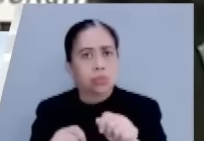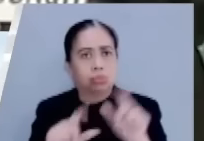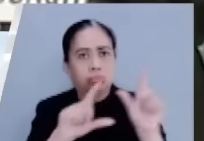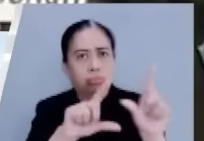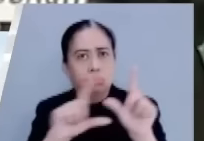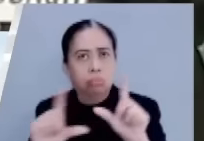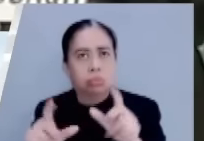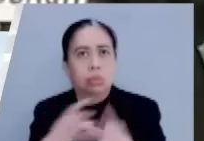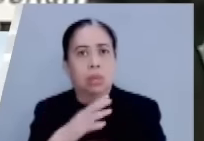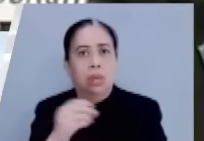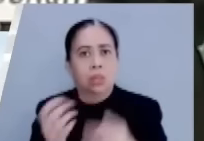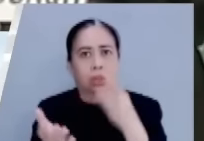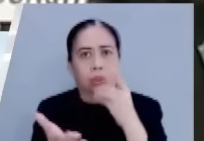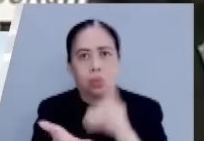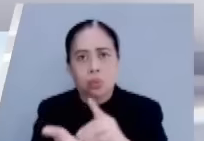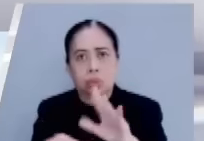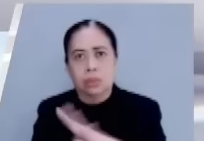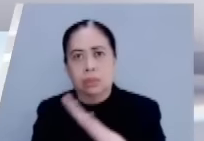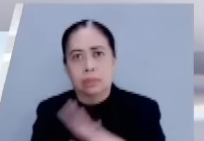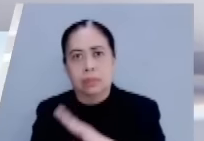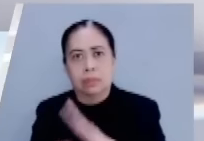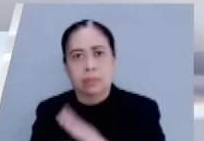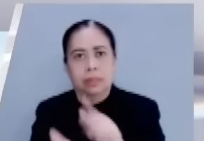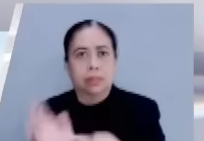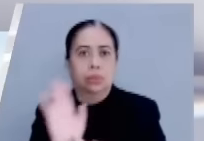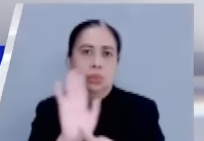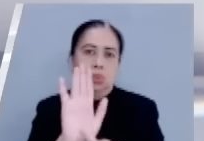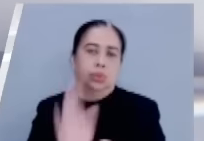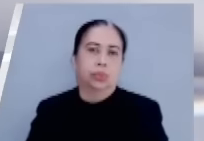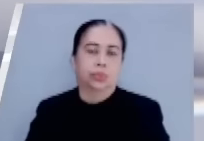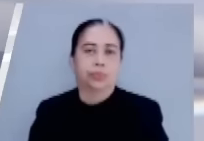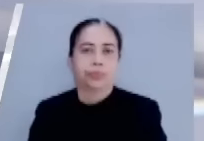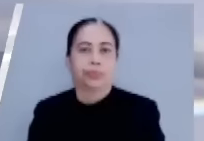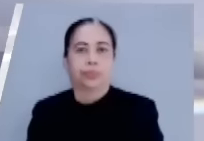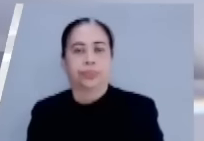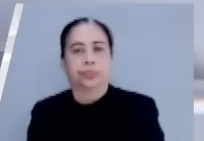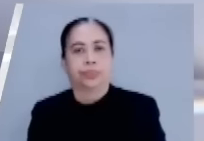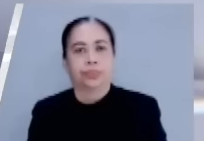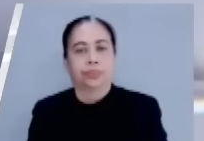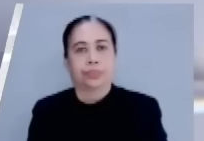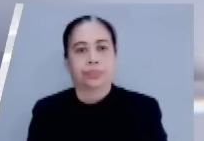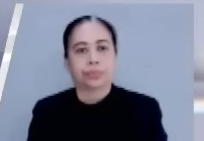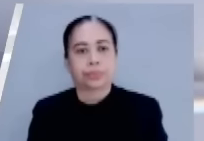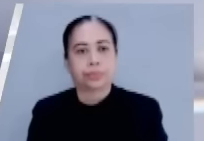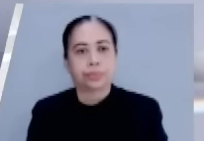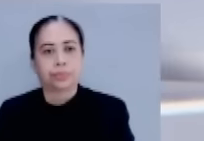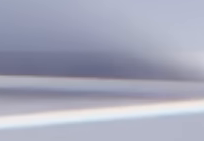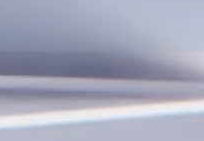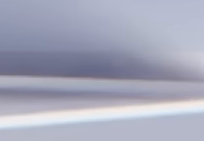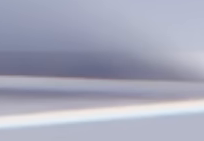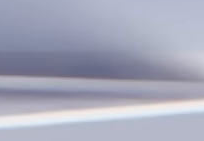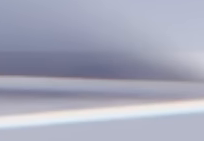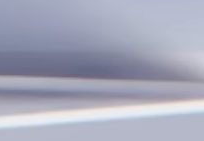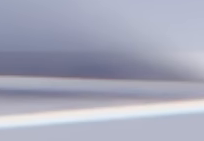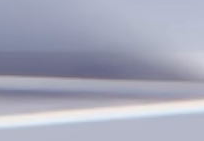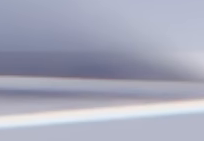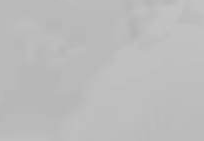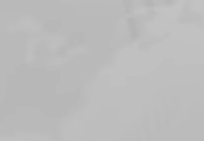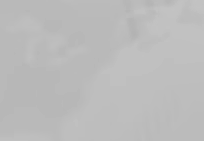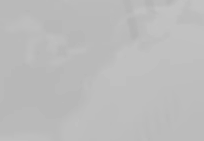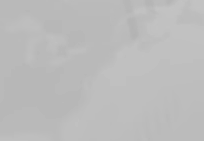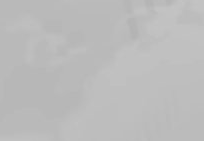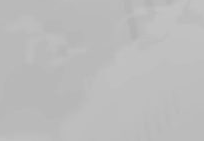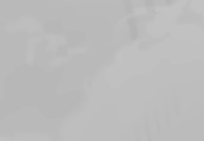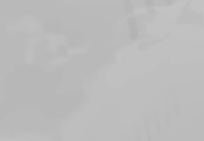mga documents na pinakita. Para sa GMA Integrated News, Jonathan Andal, nakatutok, 24 oras.